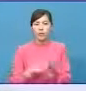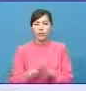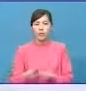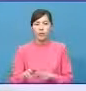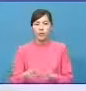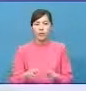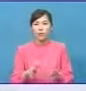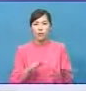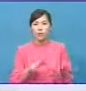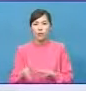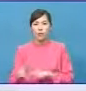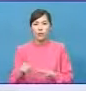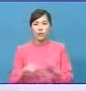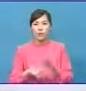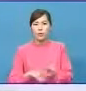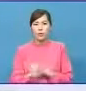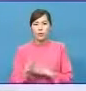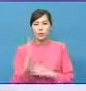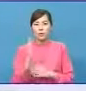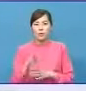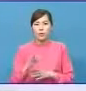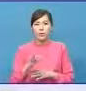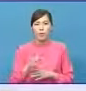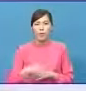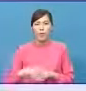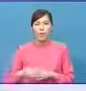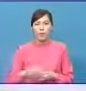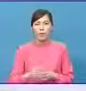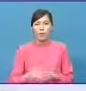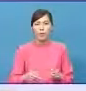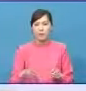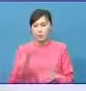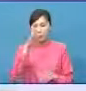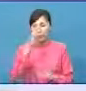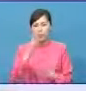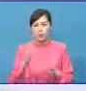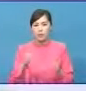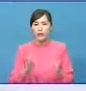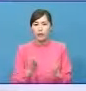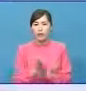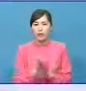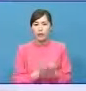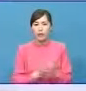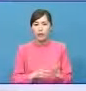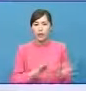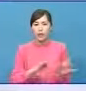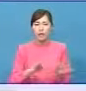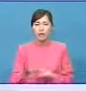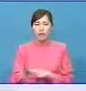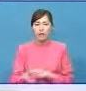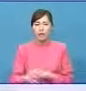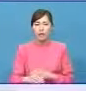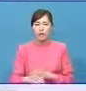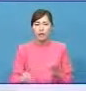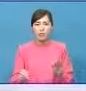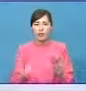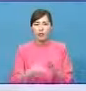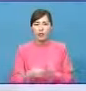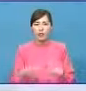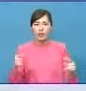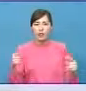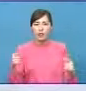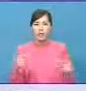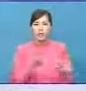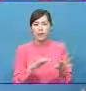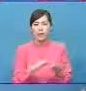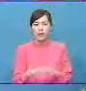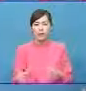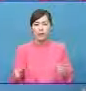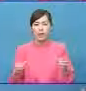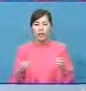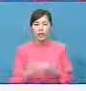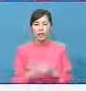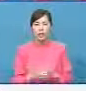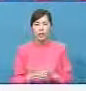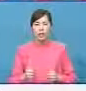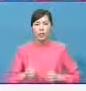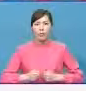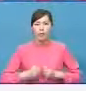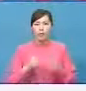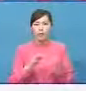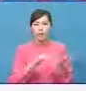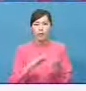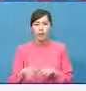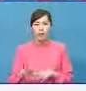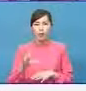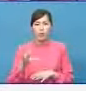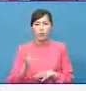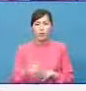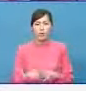ұйытқы болып отырған облыстық мемлекетті қызметтері және сыбайлас жемқорлыққа қарсы іс-қимыл агенттігі. Патриоттар акциясына 500-ге